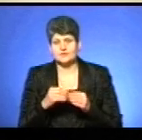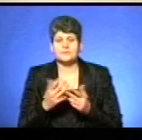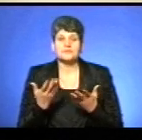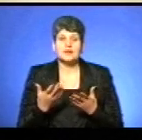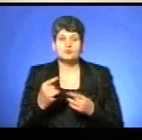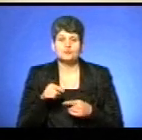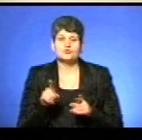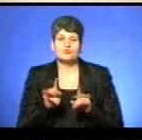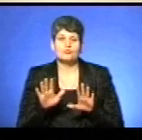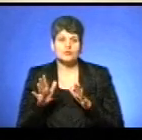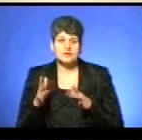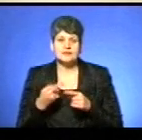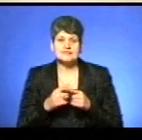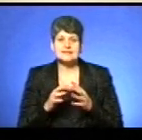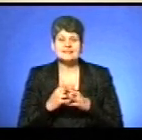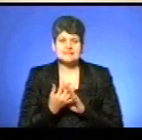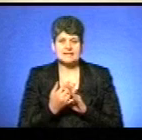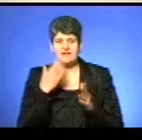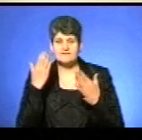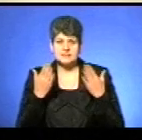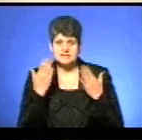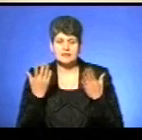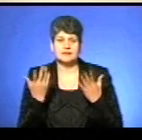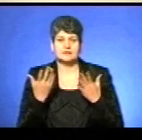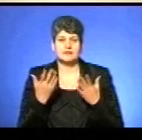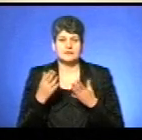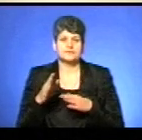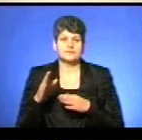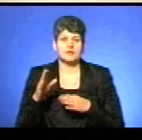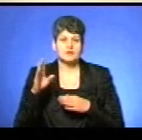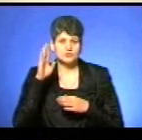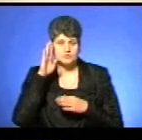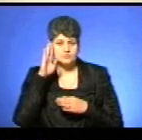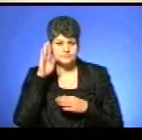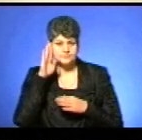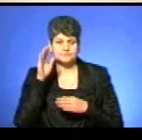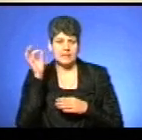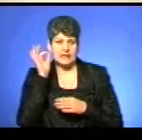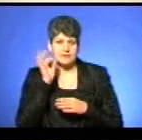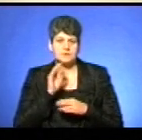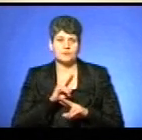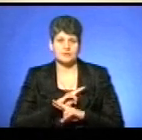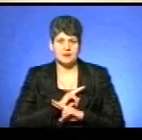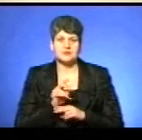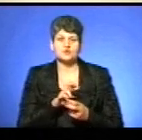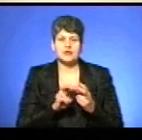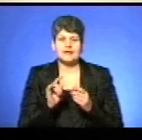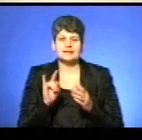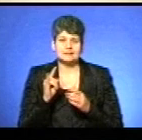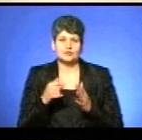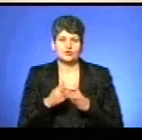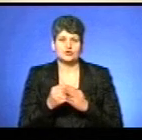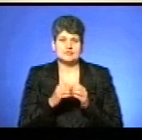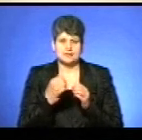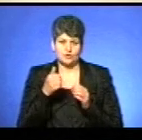тому що події фільму – це сільське весілля, на якому наречений німець вмирає. Це трагікомедія, ми шукаємо дитину віком до 10 років, яка